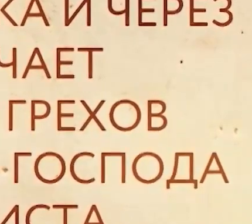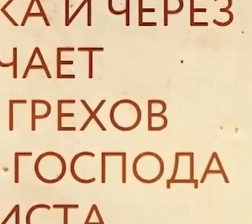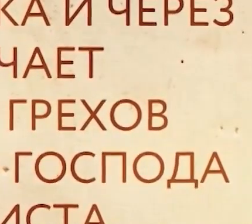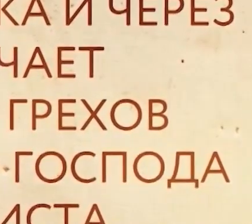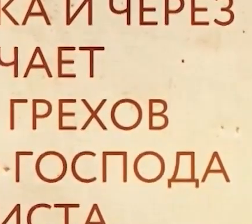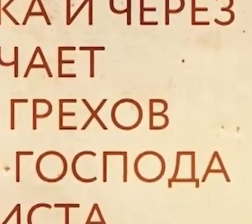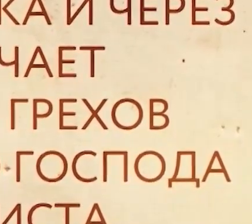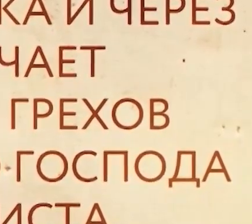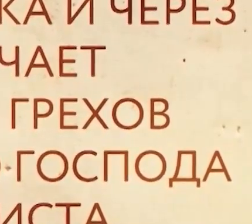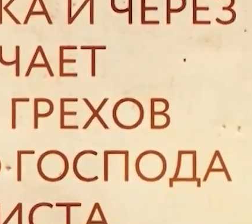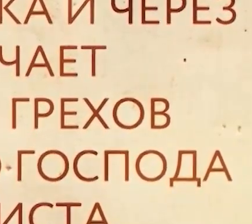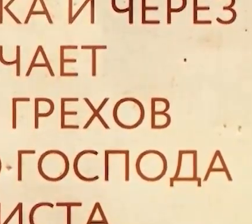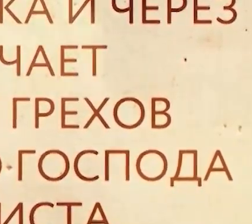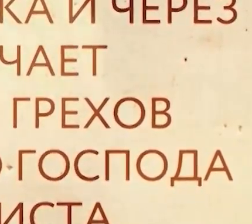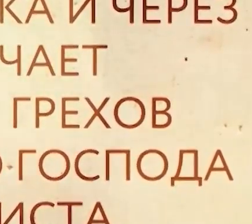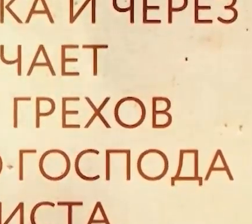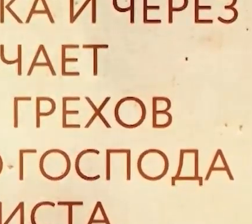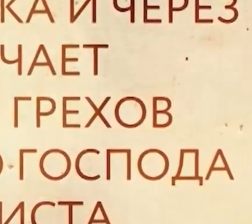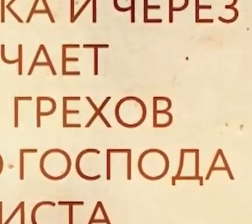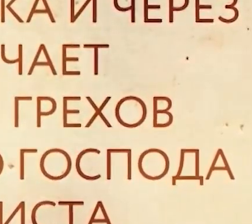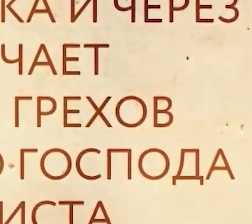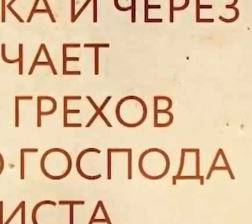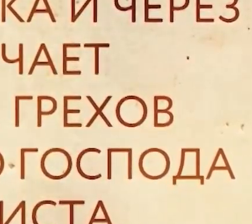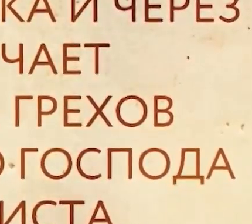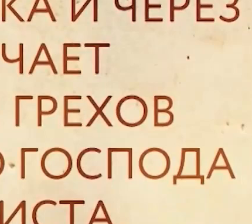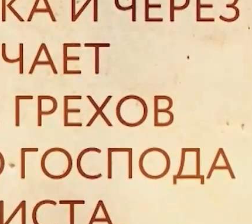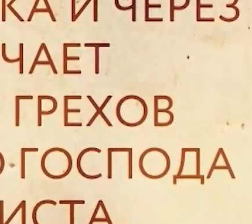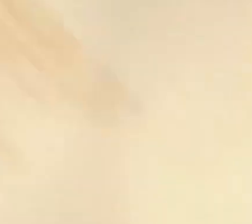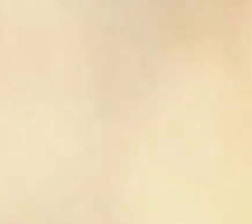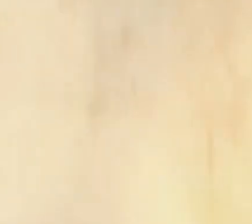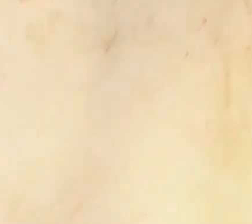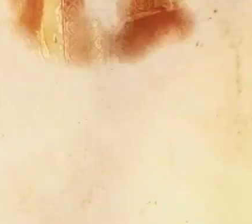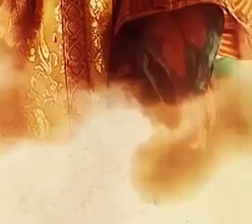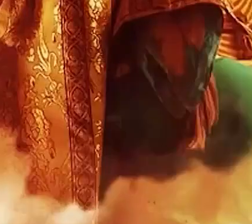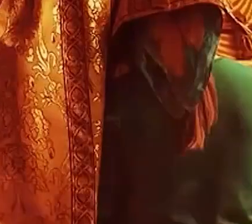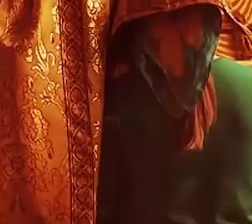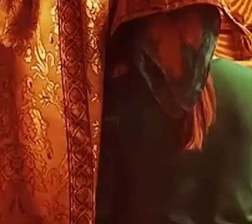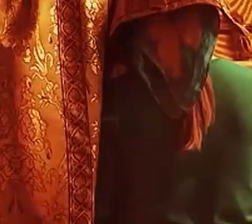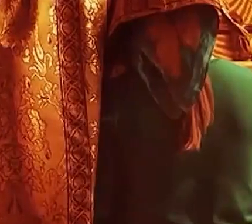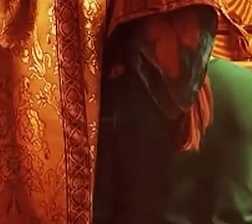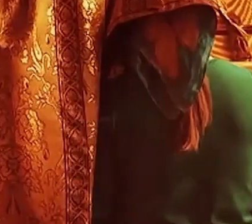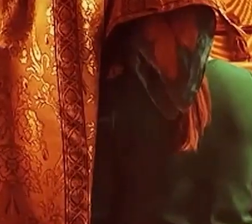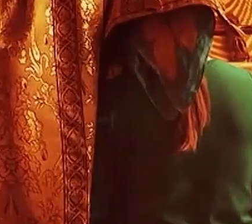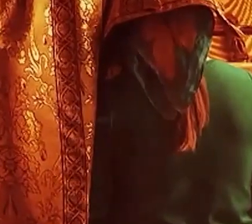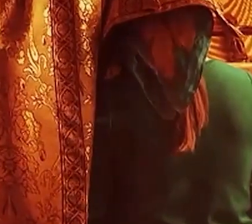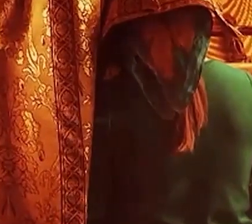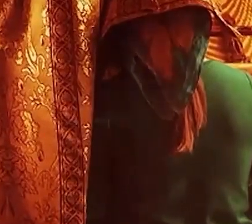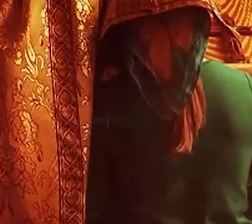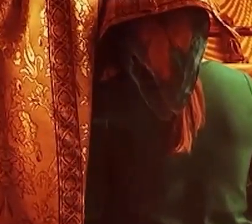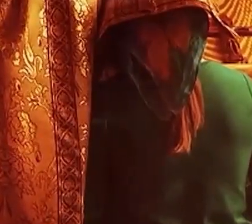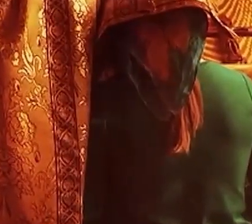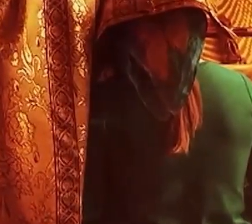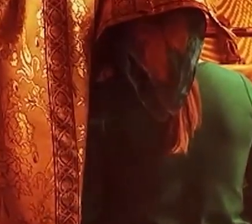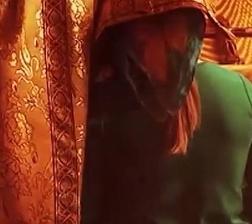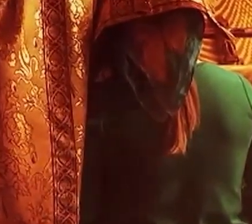и через него получает прощение грехов от самого Господа Иисуса Христа. Исповедь – это не допрос и, тем